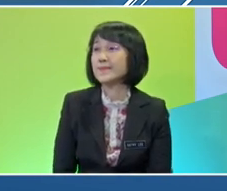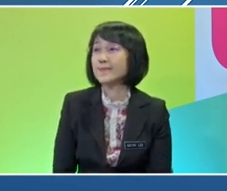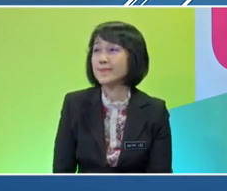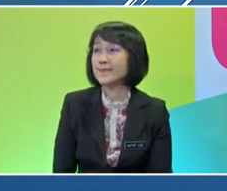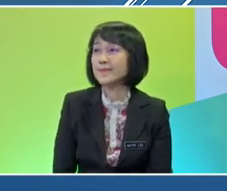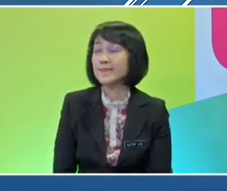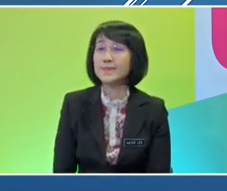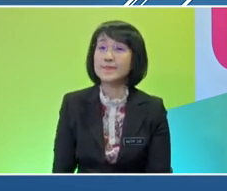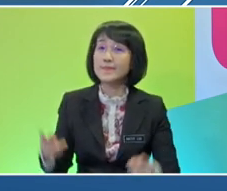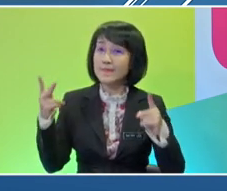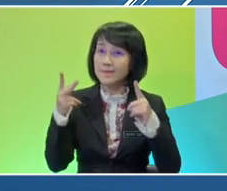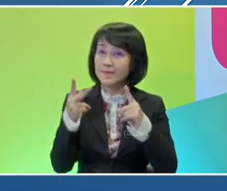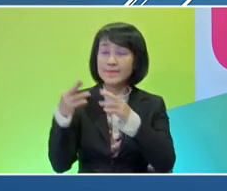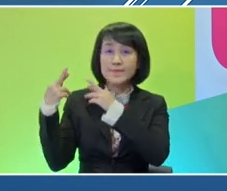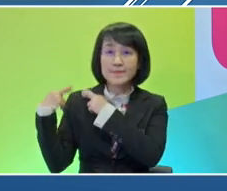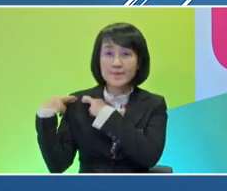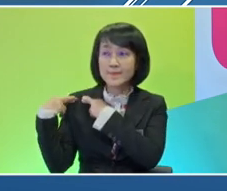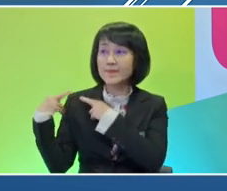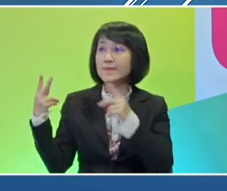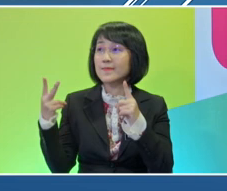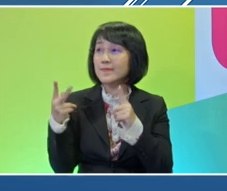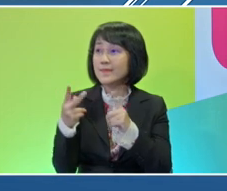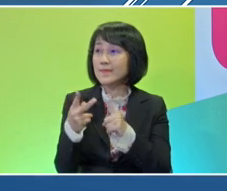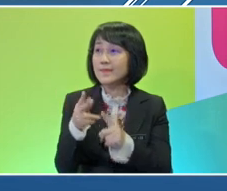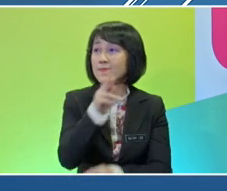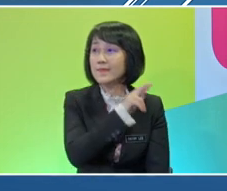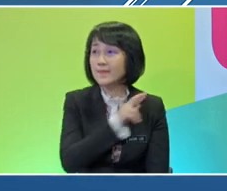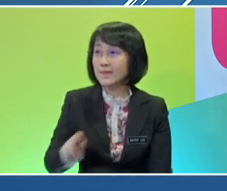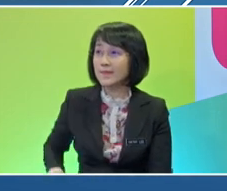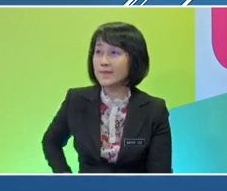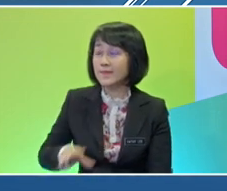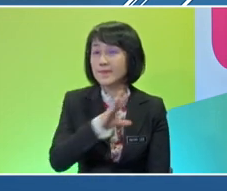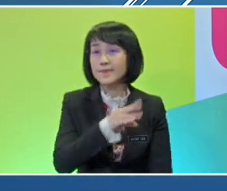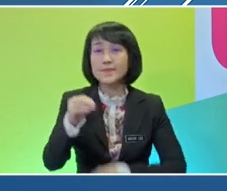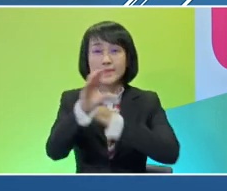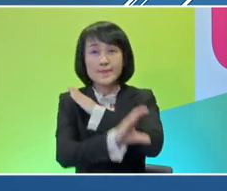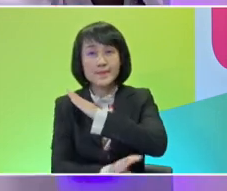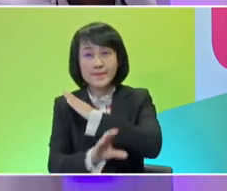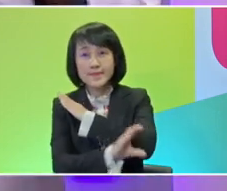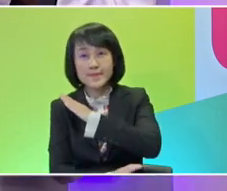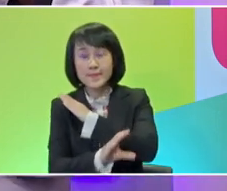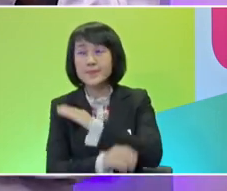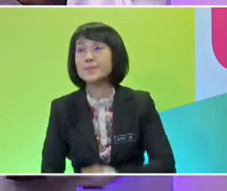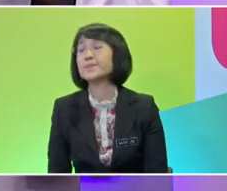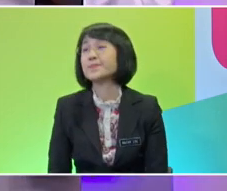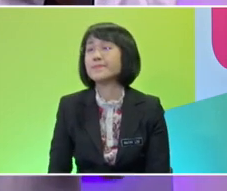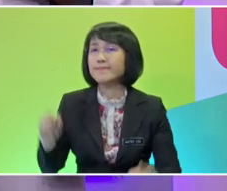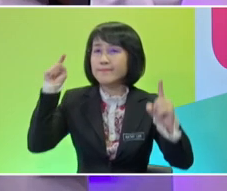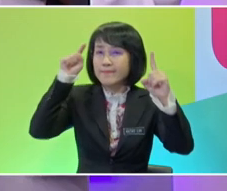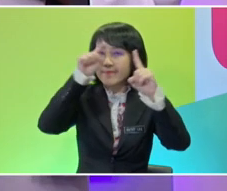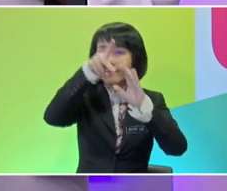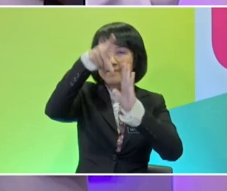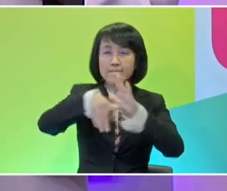kepada tanggung jawab rakyat kepada raja dan negara tujuan pendidikan